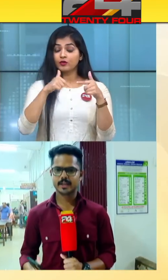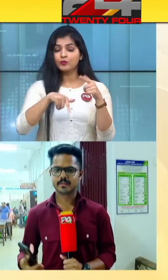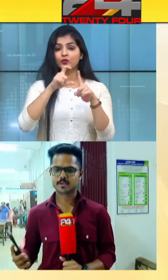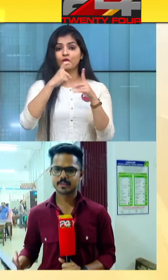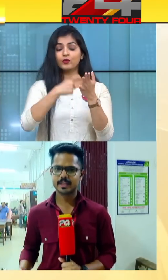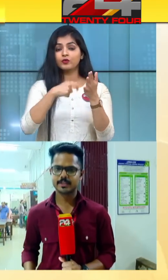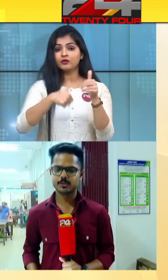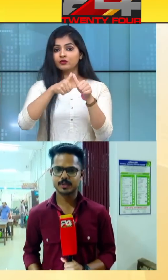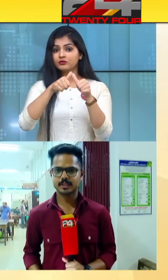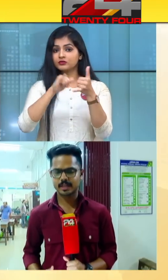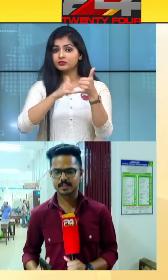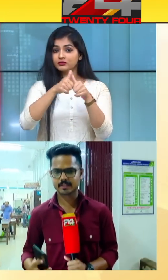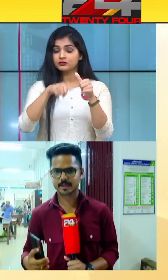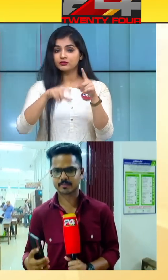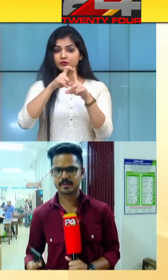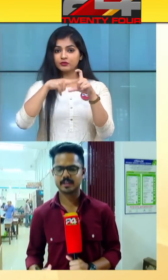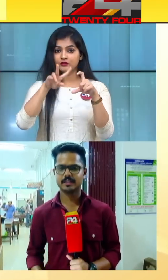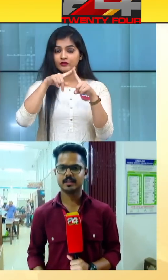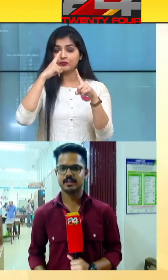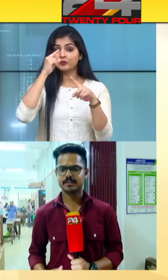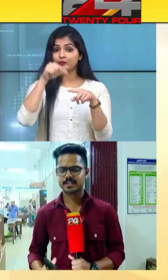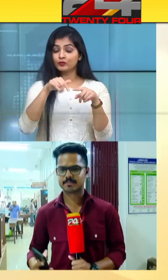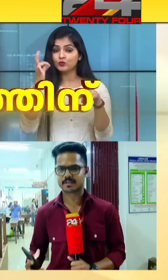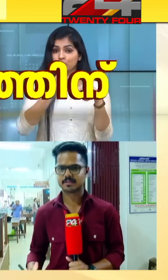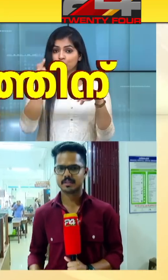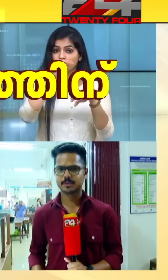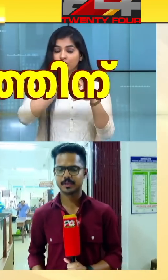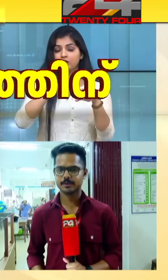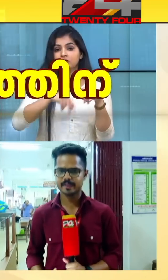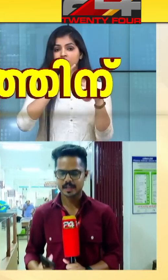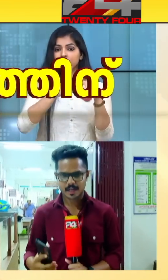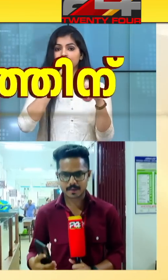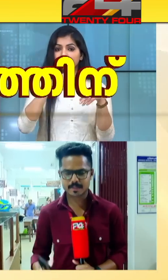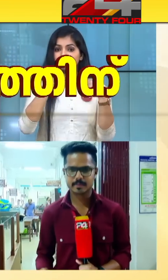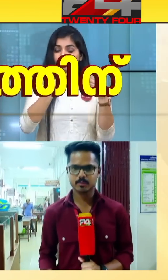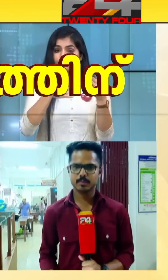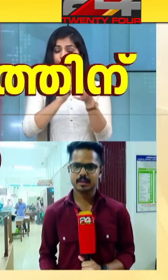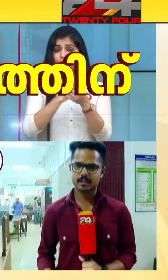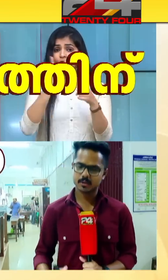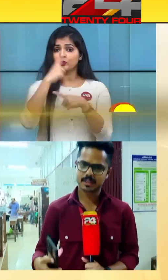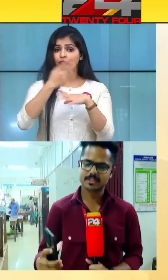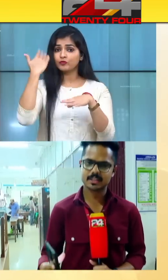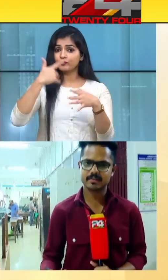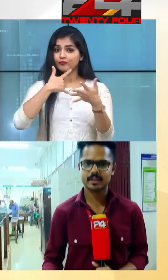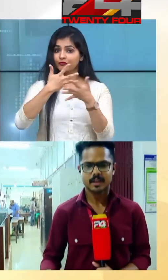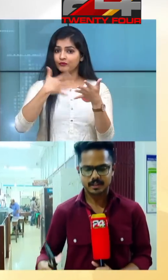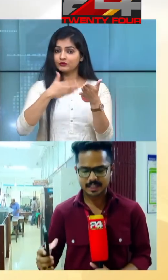DMO ആയി ഇവിടെ ചുമതല ഏറ്റിട്ടുണ്ട്. 2 ദിവസമായി നമ്മൾ വലിയ രീതിയിൽ ഈ വിഷയം ചർച്ച ചെയ്തിരുന്നു. അതിനൊടുവിൽ അല്പസമയം മുമ്പാണ്